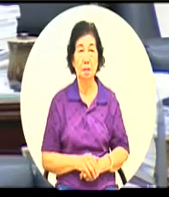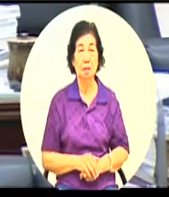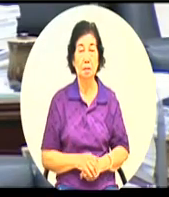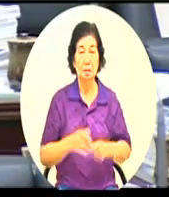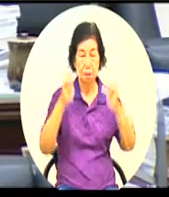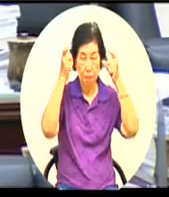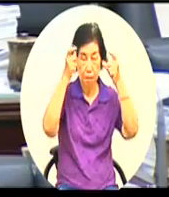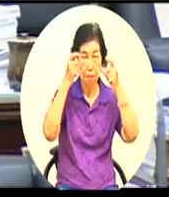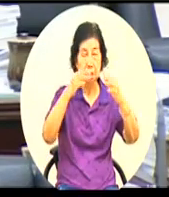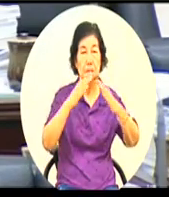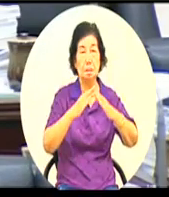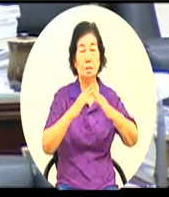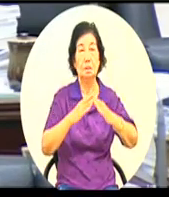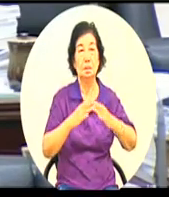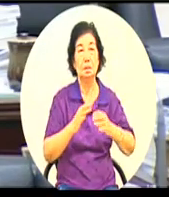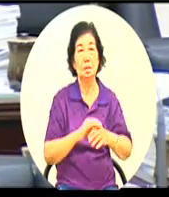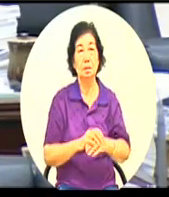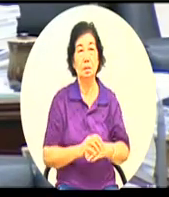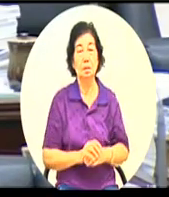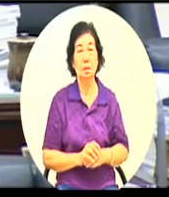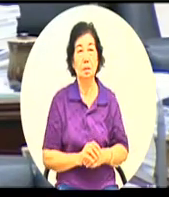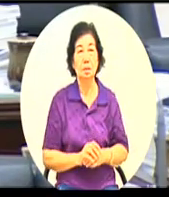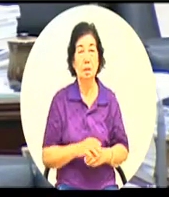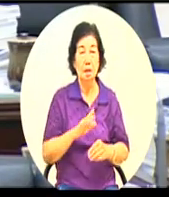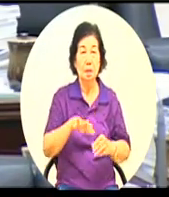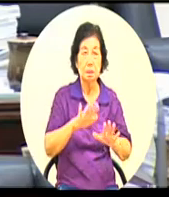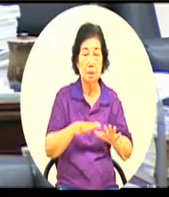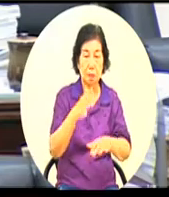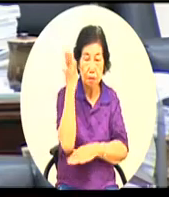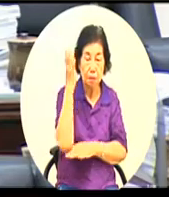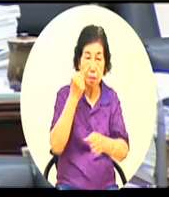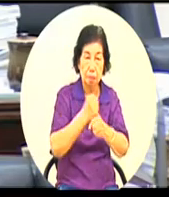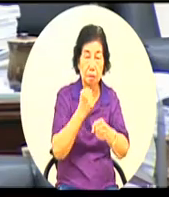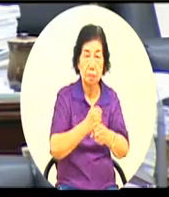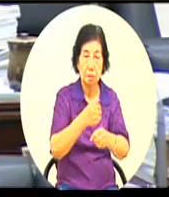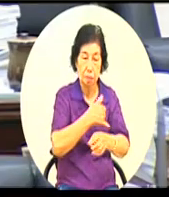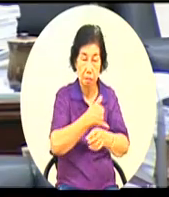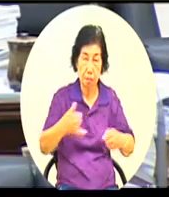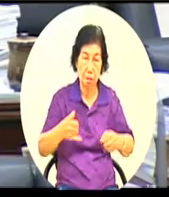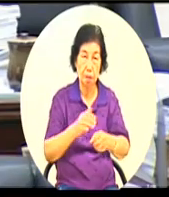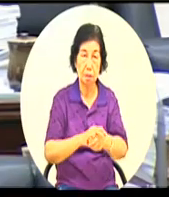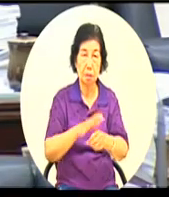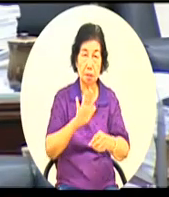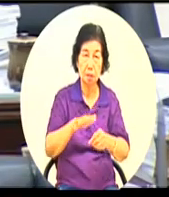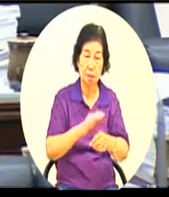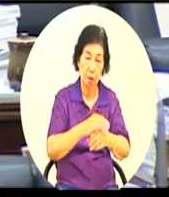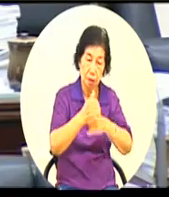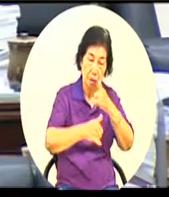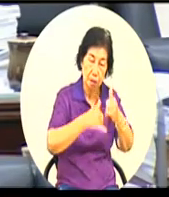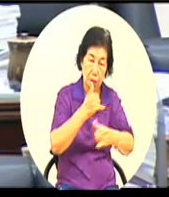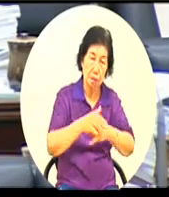雄市，即个公务人员过了有希望无？